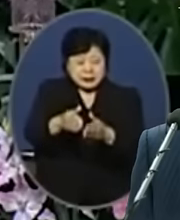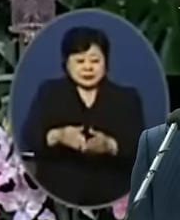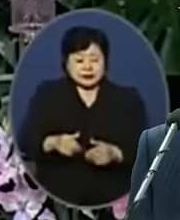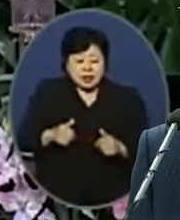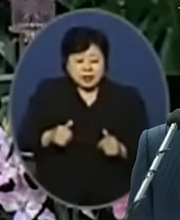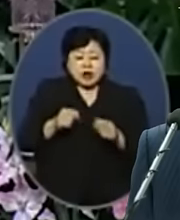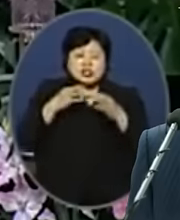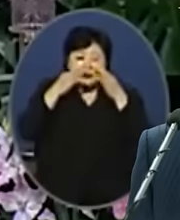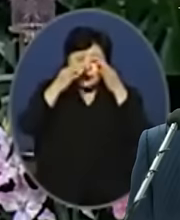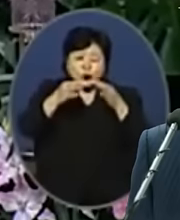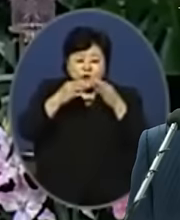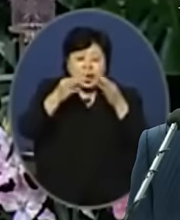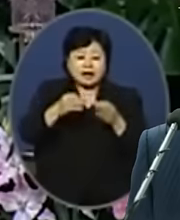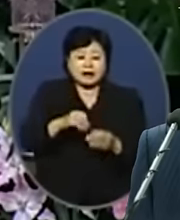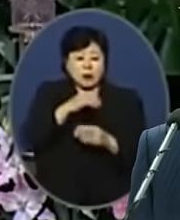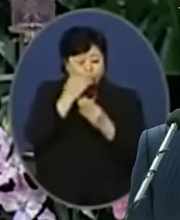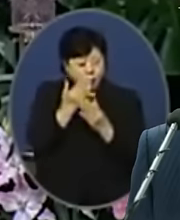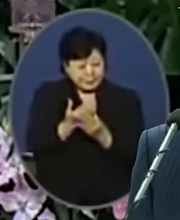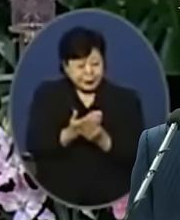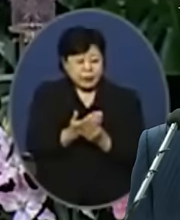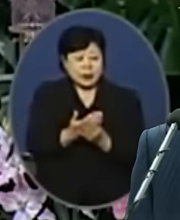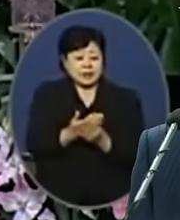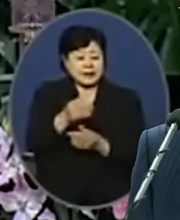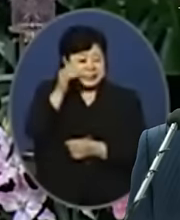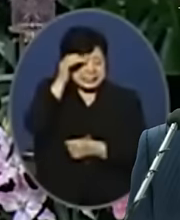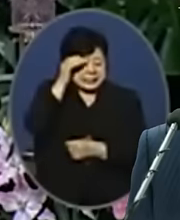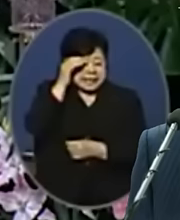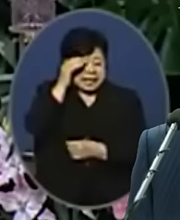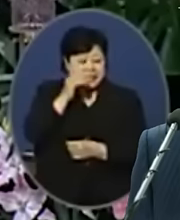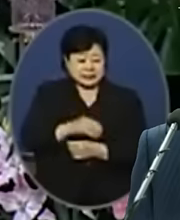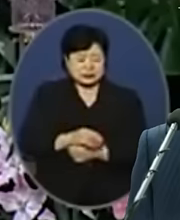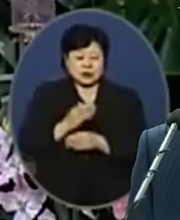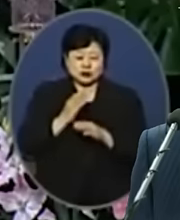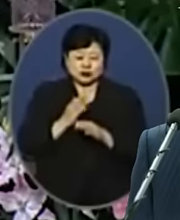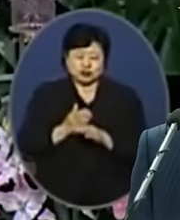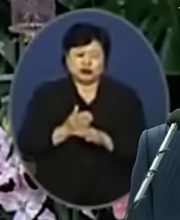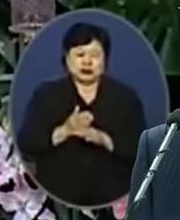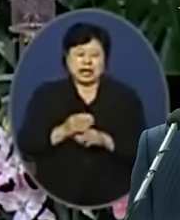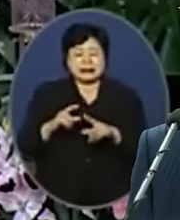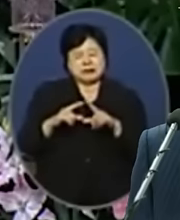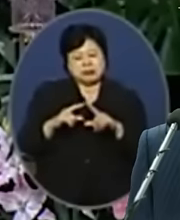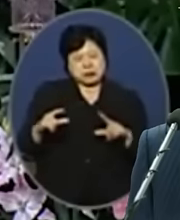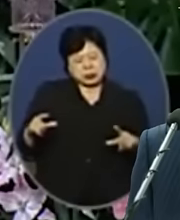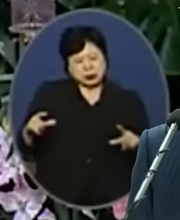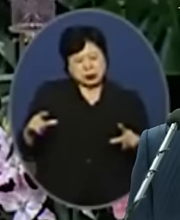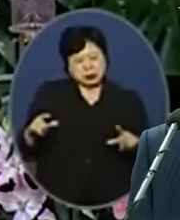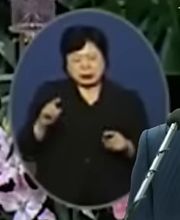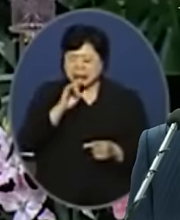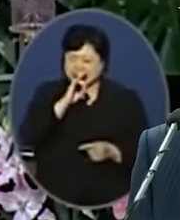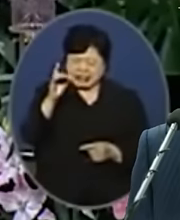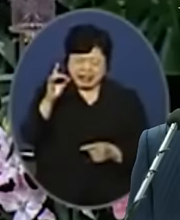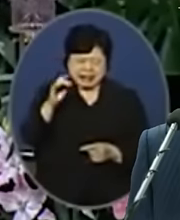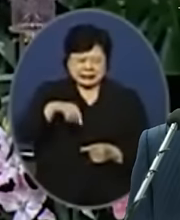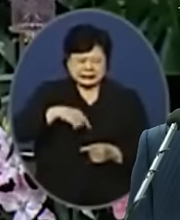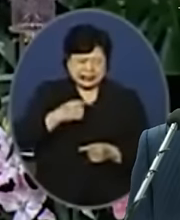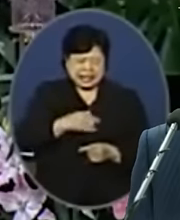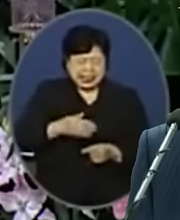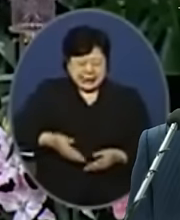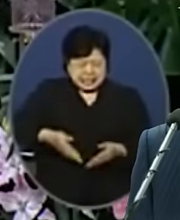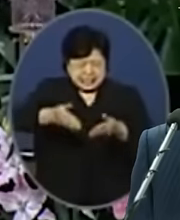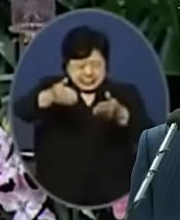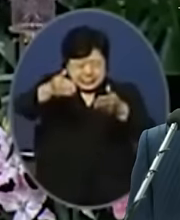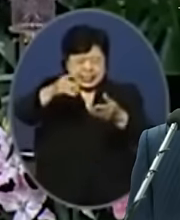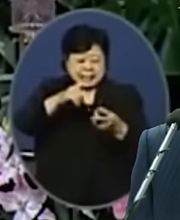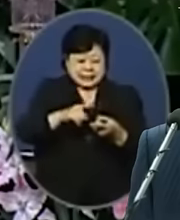꾸준히 노력해야 하며 완벽함을 기대해야지 중간 지점이나 평범함에 타협해서는 안 된다. 자신이 갈 수 있다고